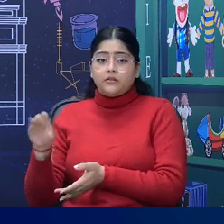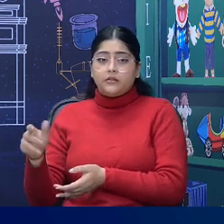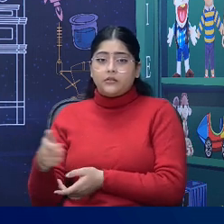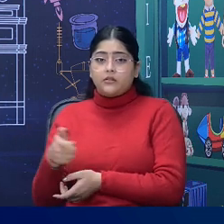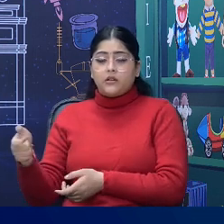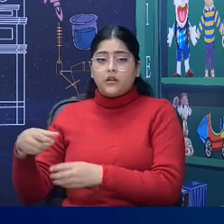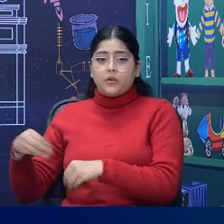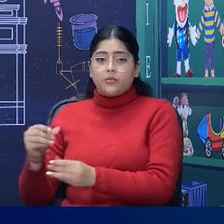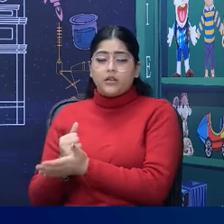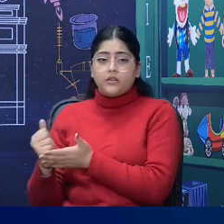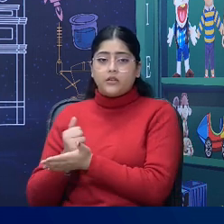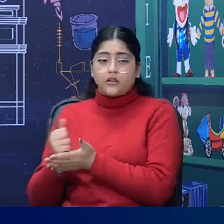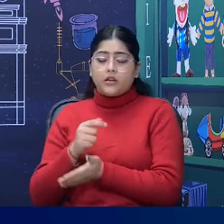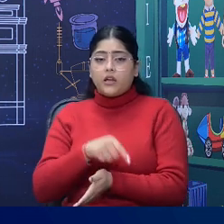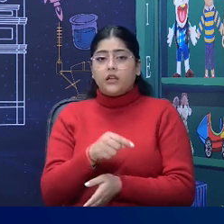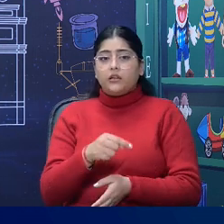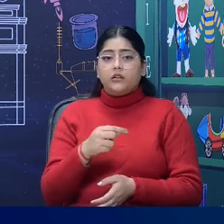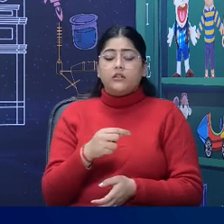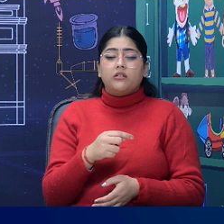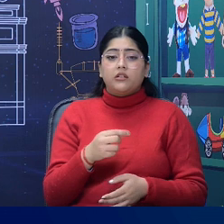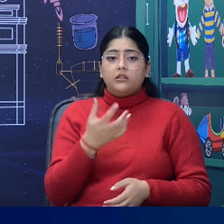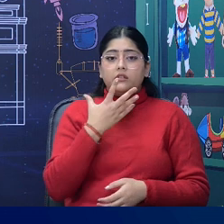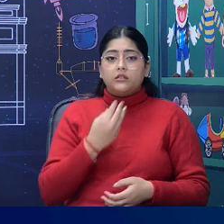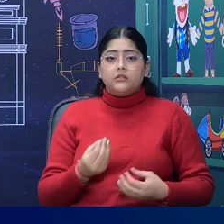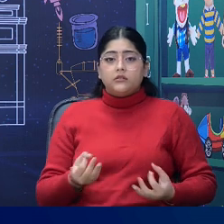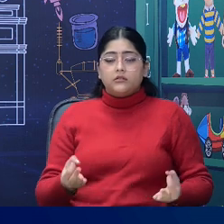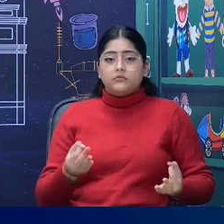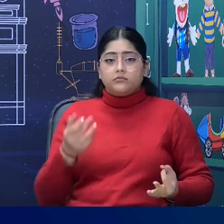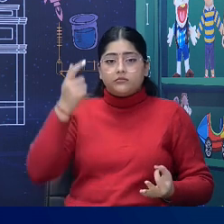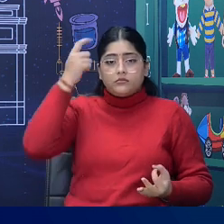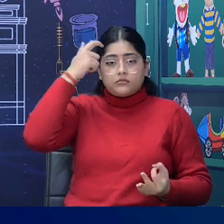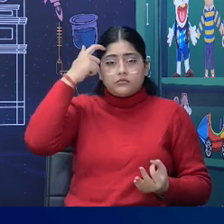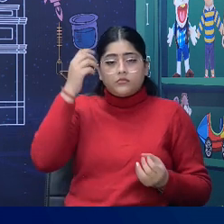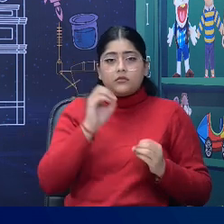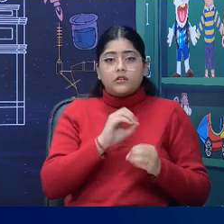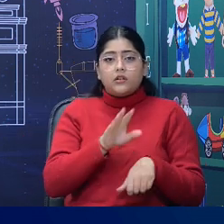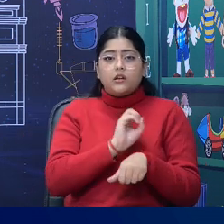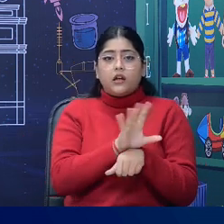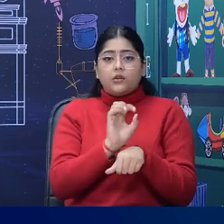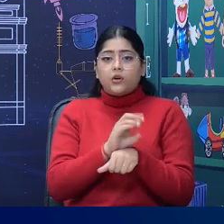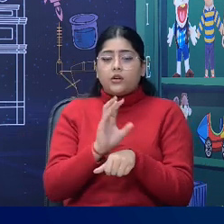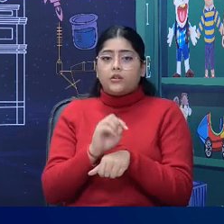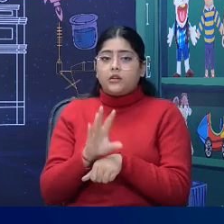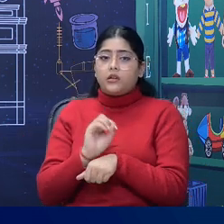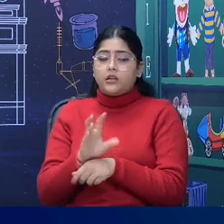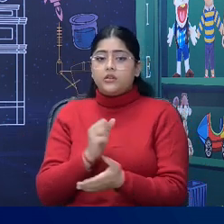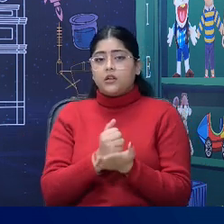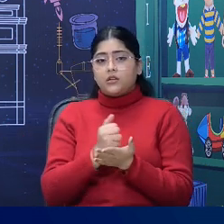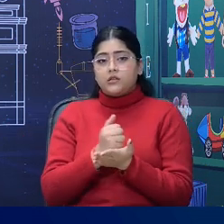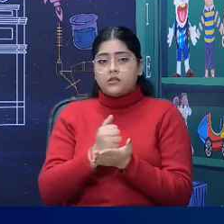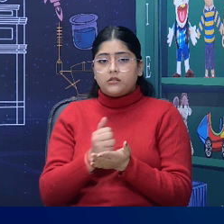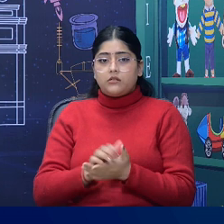जी अब उसके मन में काफी जिज्ञासा हुई बड़ा कौत हल हुआ कि यह भव्य पुरुष जो है वो सेम बात कर रहा है इनसे मिलूं तो जाके कौन है